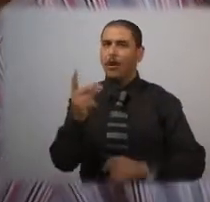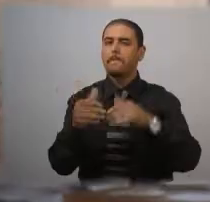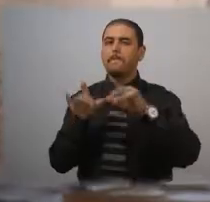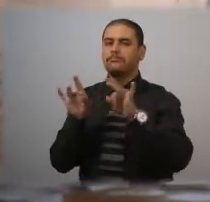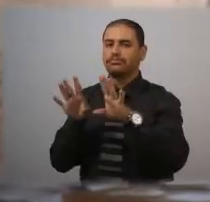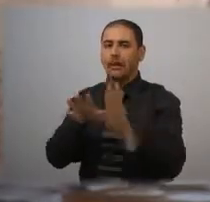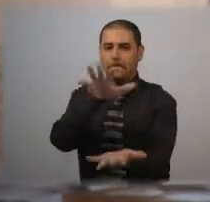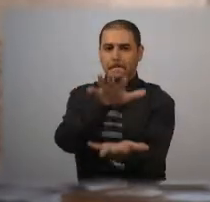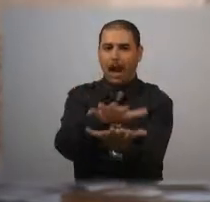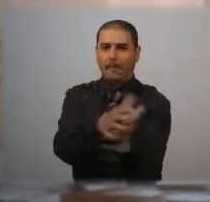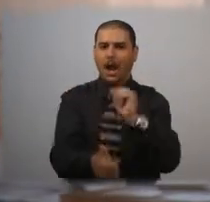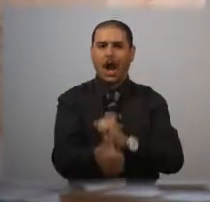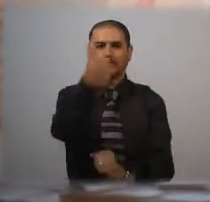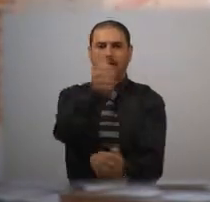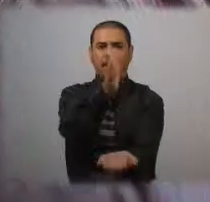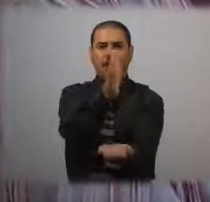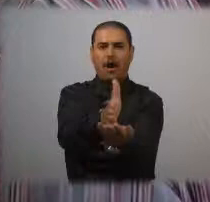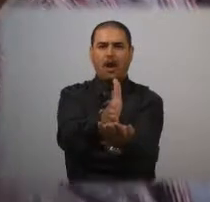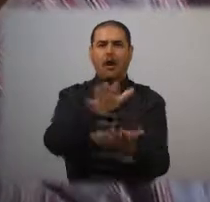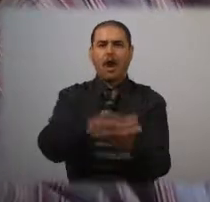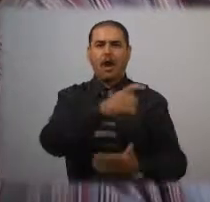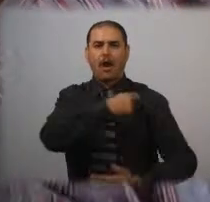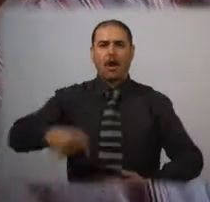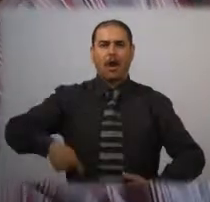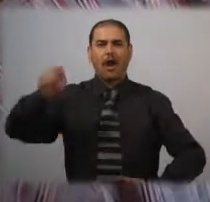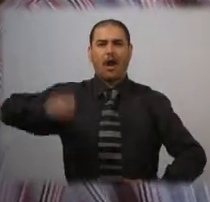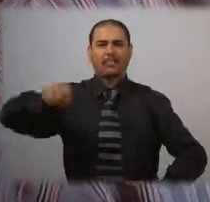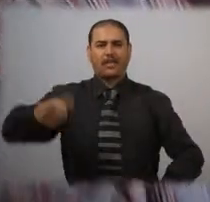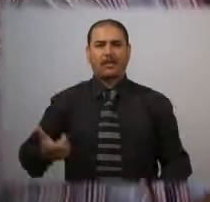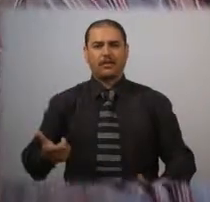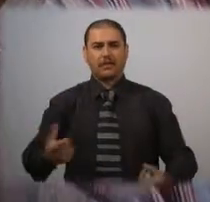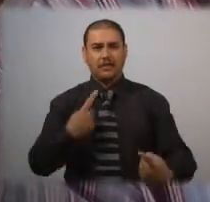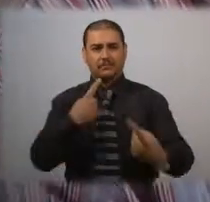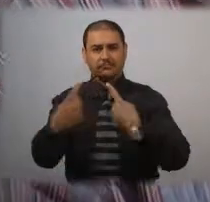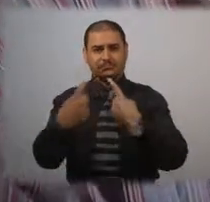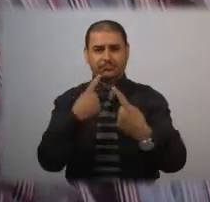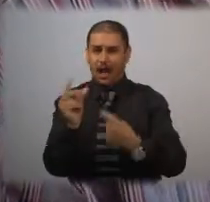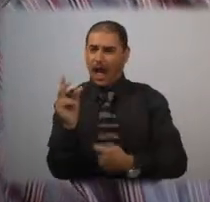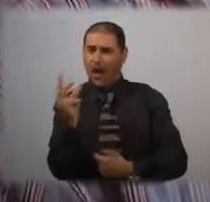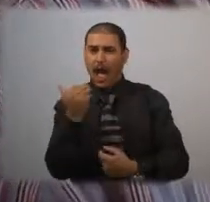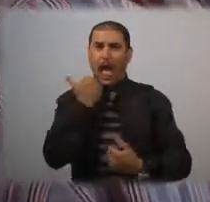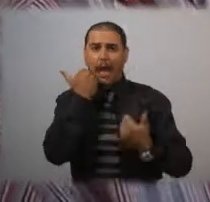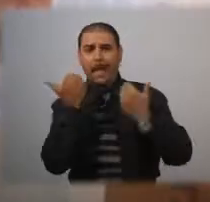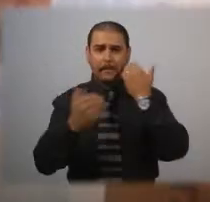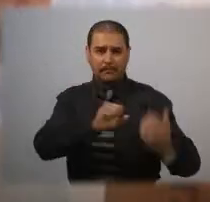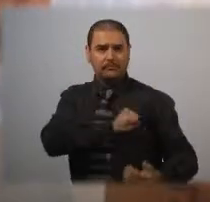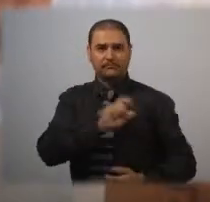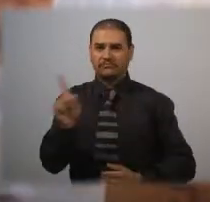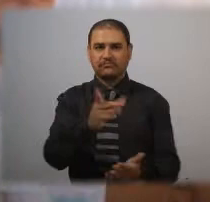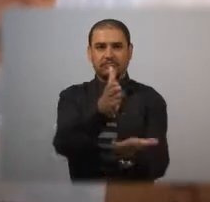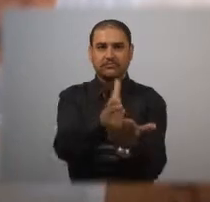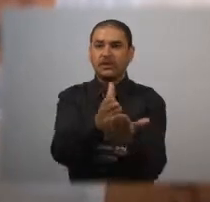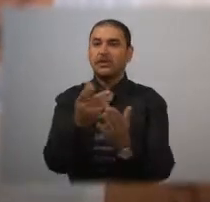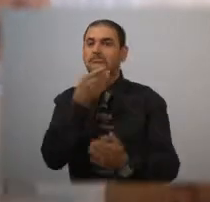حقهم هيك بدهم يروحوا على المحكمة صح؟ طبعا على كل حال هذا احسن لك واحسن لهم المحكمة مش زي الفنجان القهوة لا فيها مجاملات ولا فيها